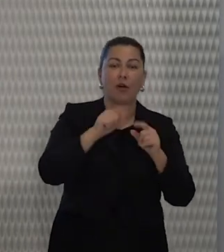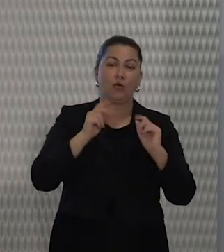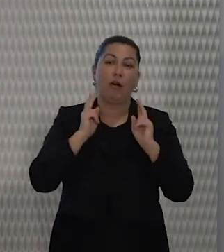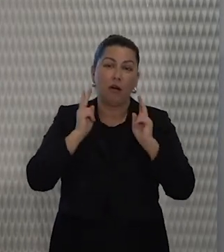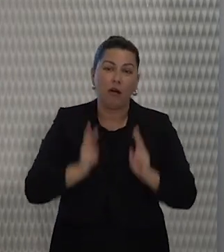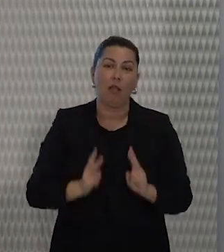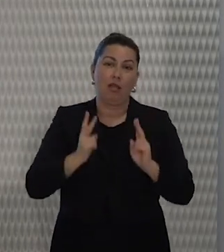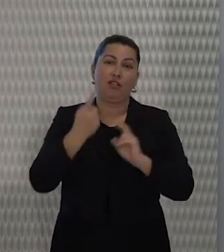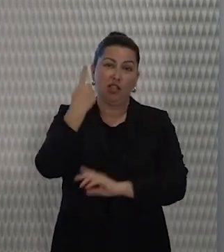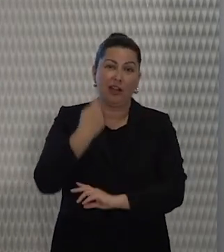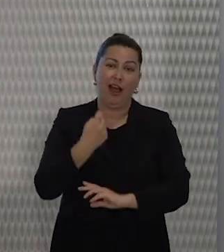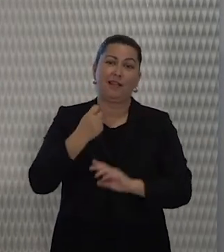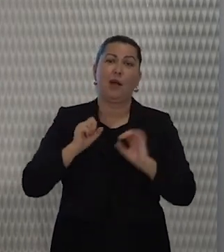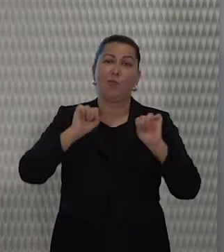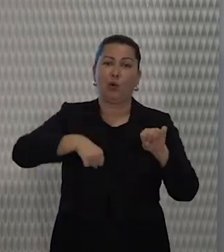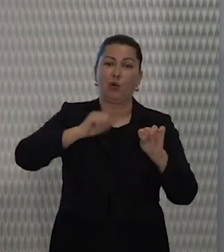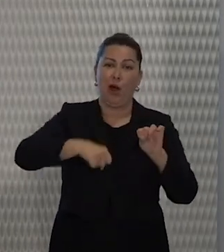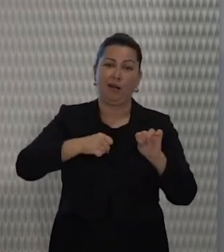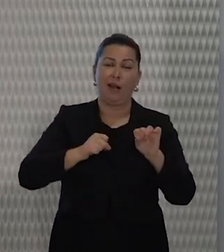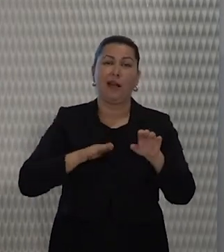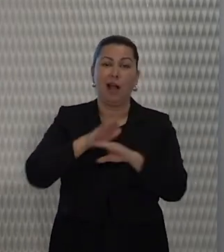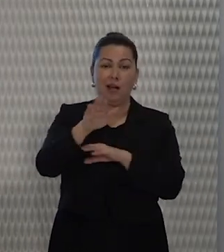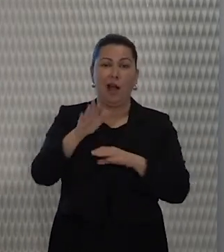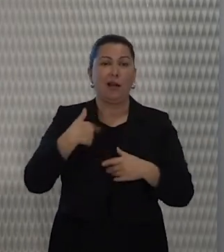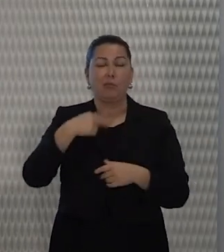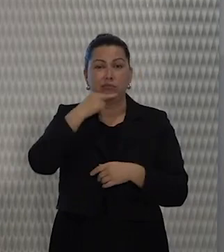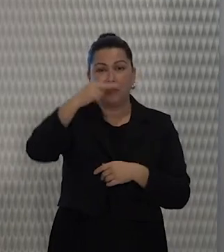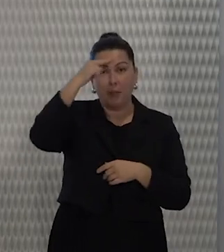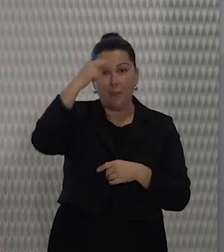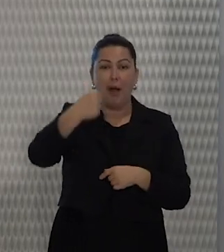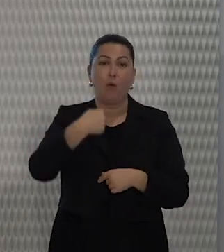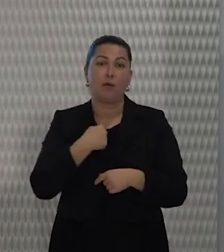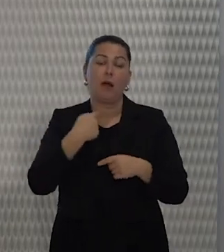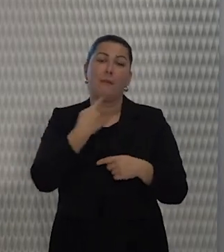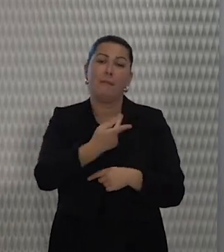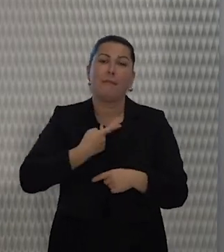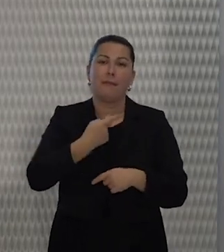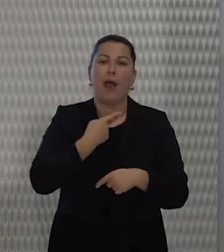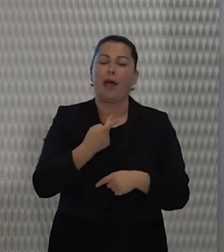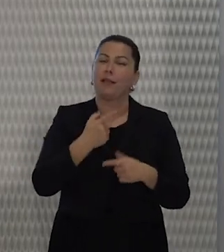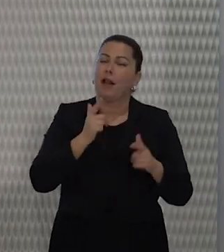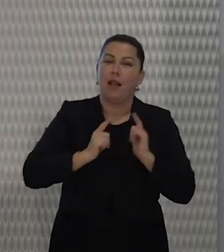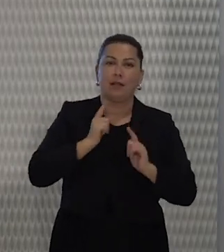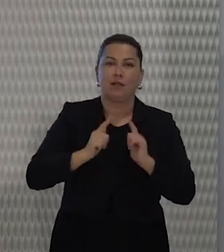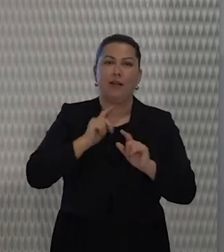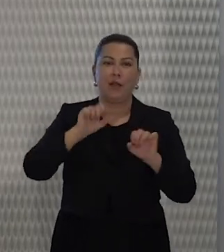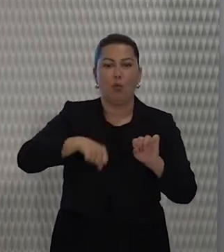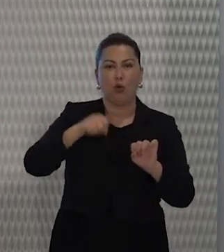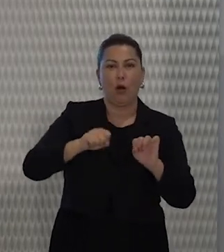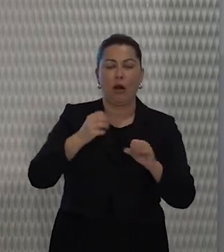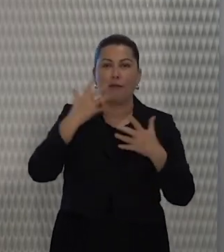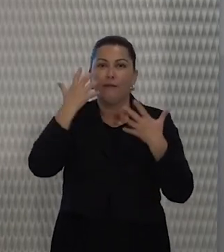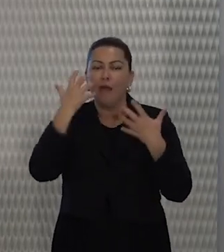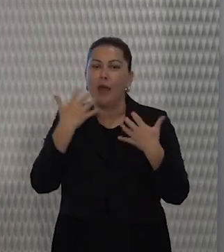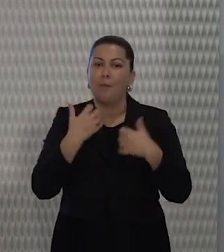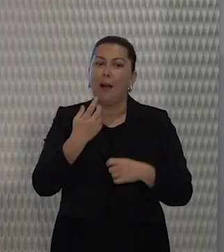Motorradkarriere anstarten konnte. Der Vater war natürlich selber leidenschaftlich Motorradfan, konnte sich das aber selber nie leisten und hat das halt irgendwie für mich mit